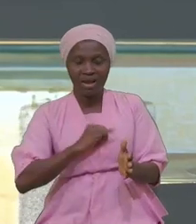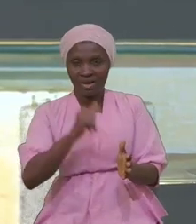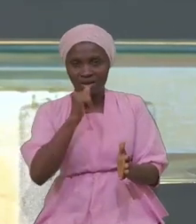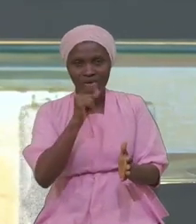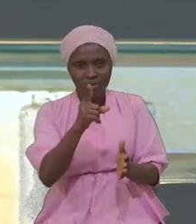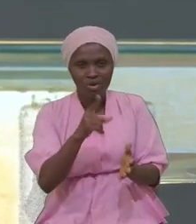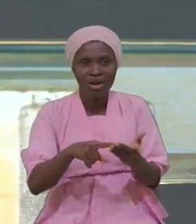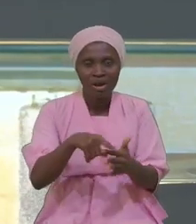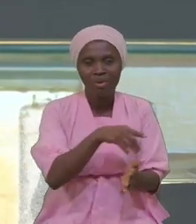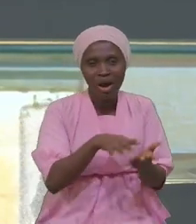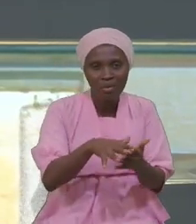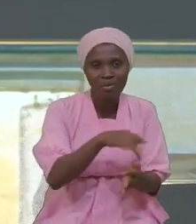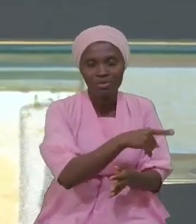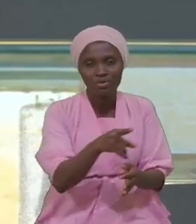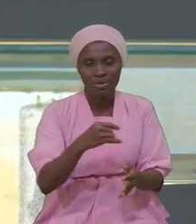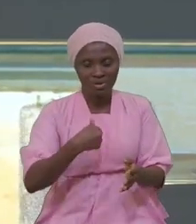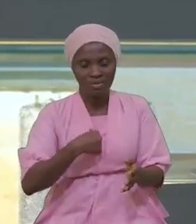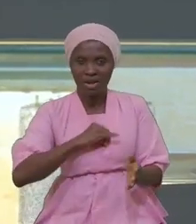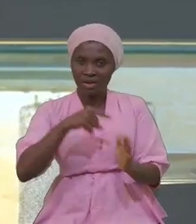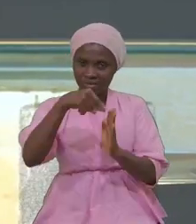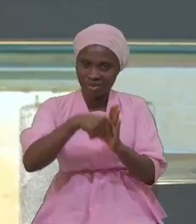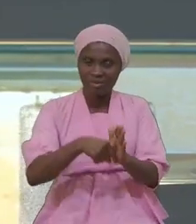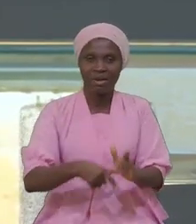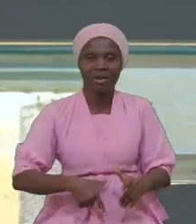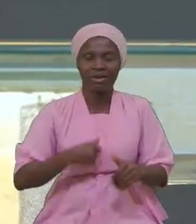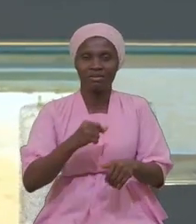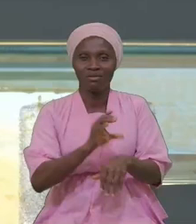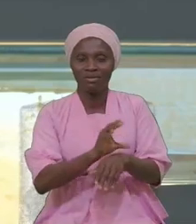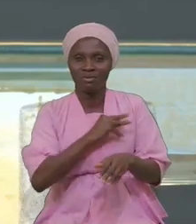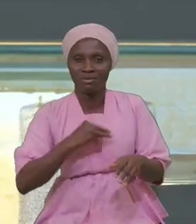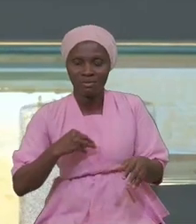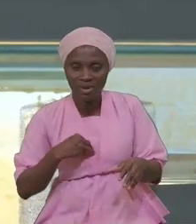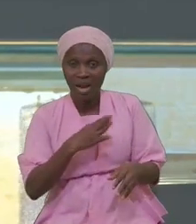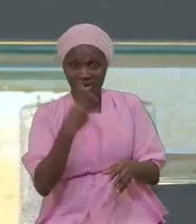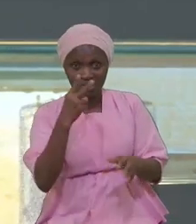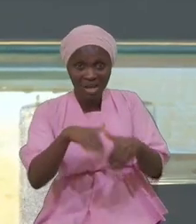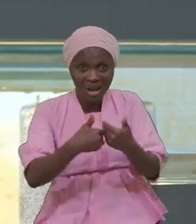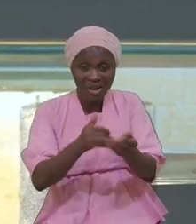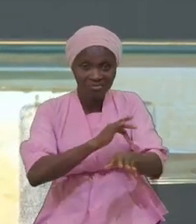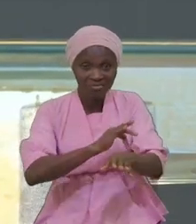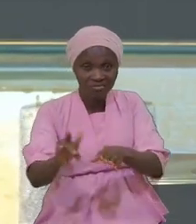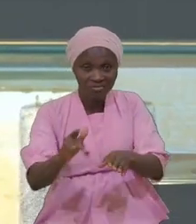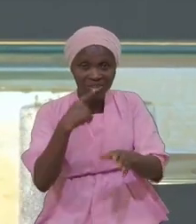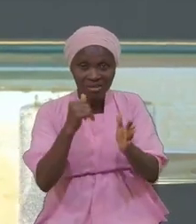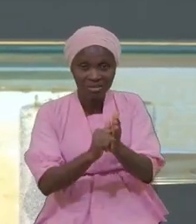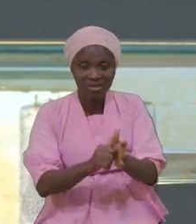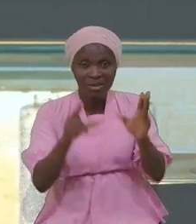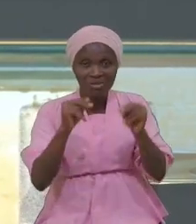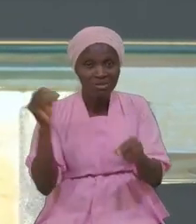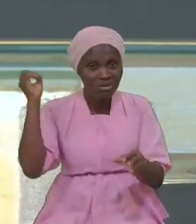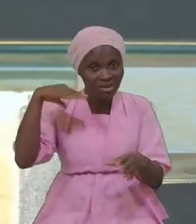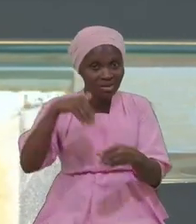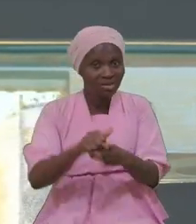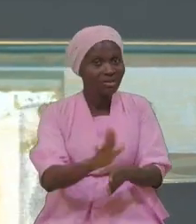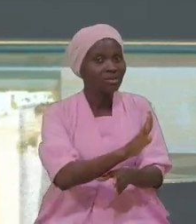croyant, je suis profond, alors qu'ils sont charnels et il n'y a pas de grâce dans